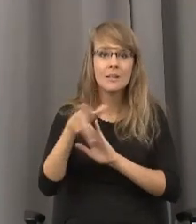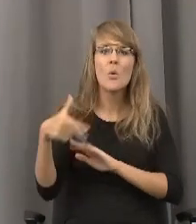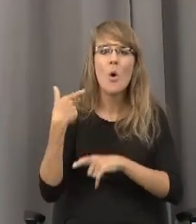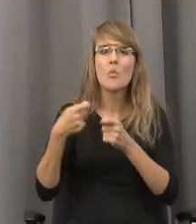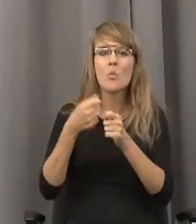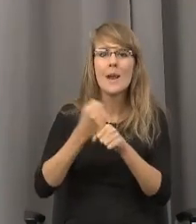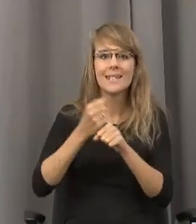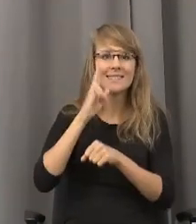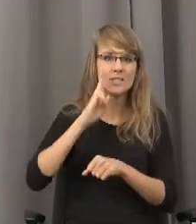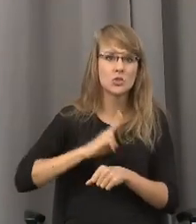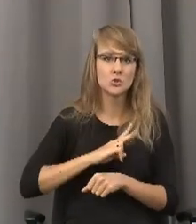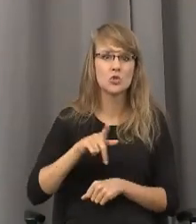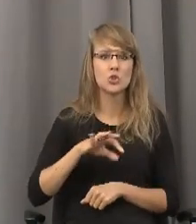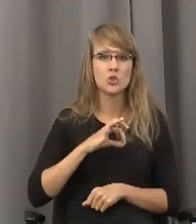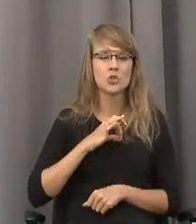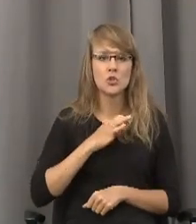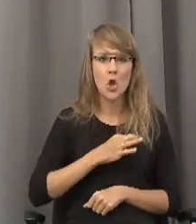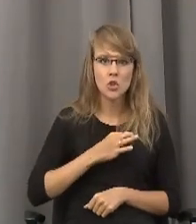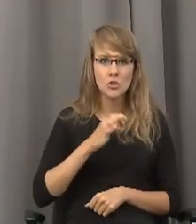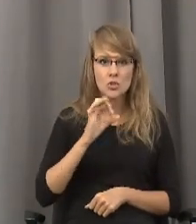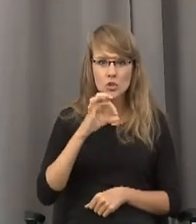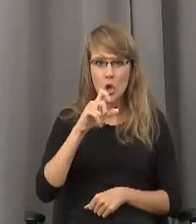Instytutem Socjologii Uniwersytetu Rzeszowskiego